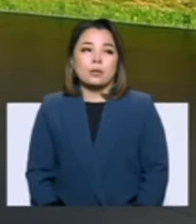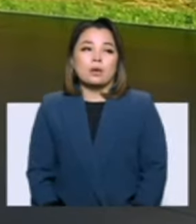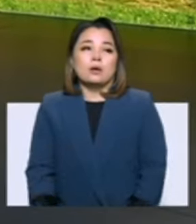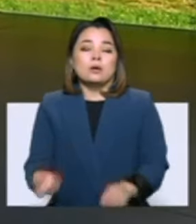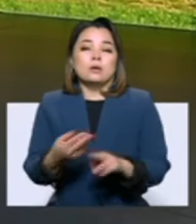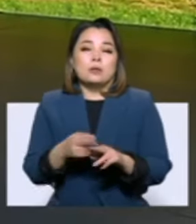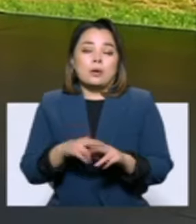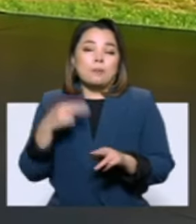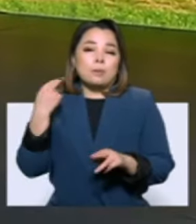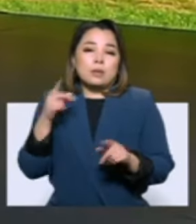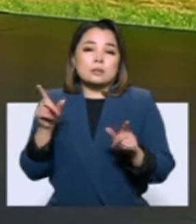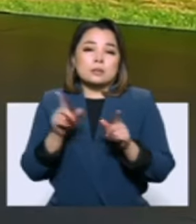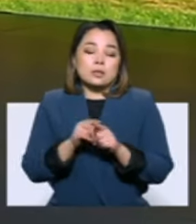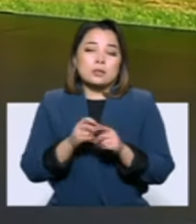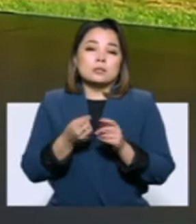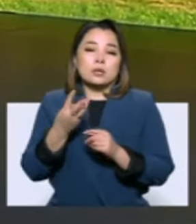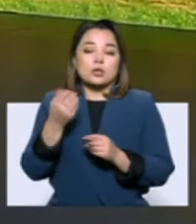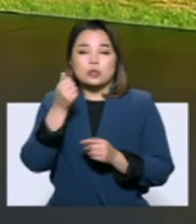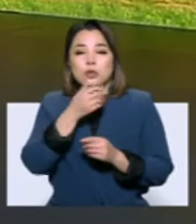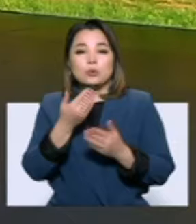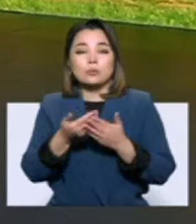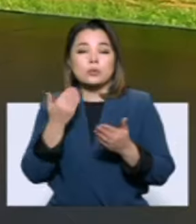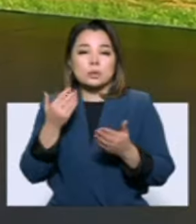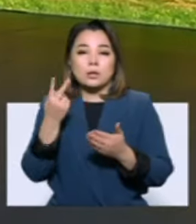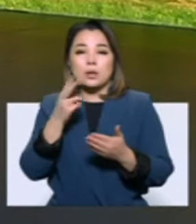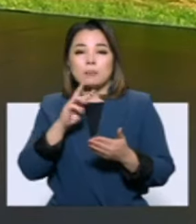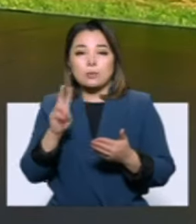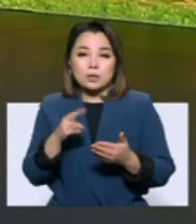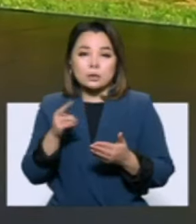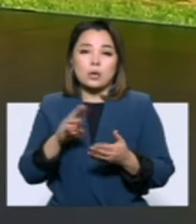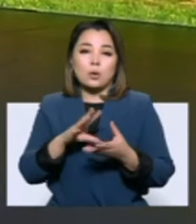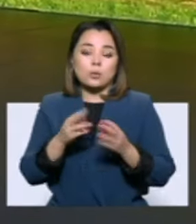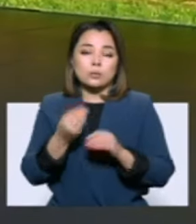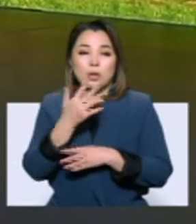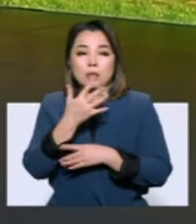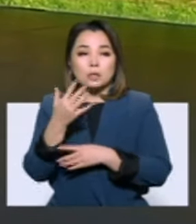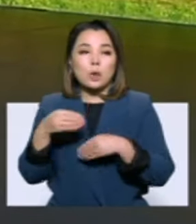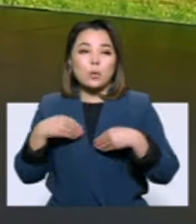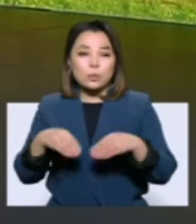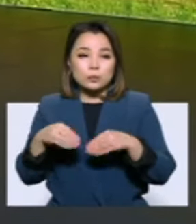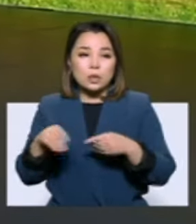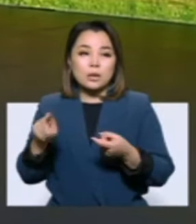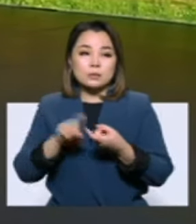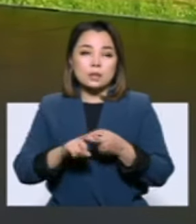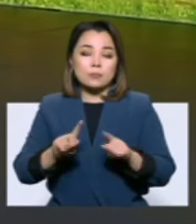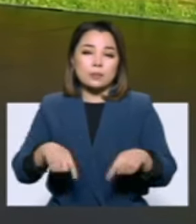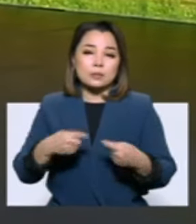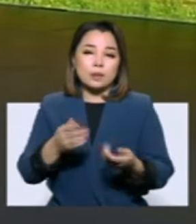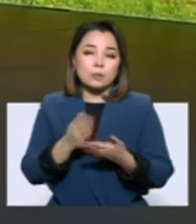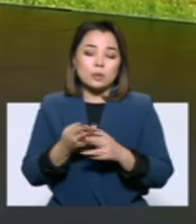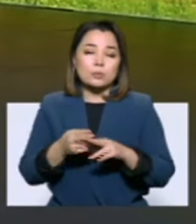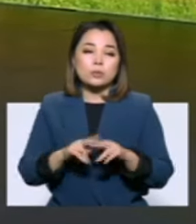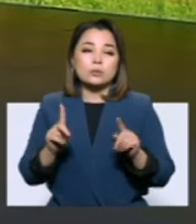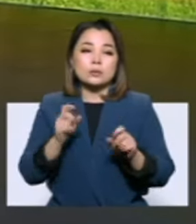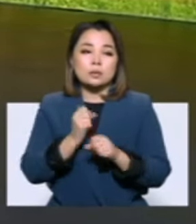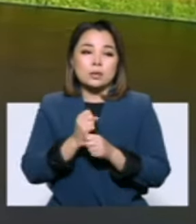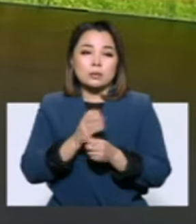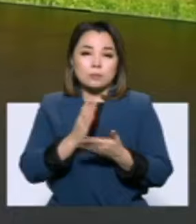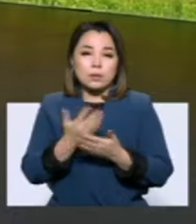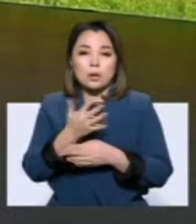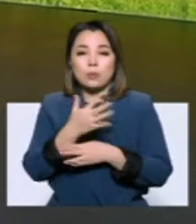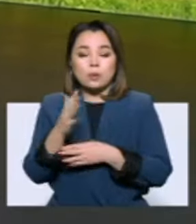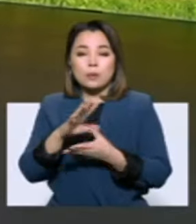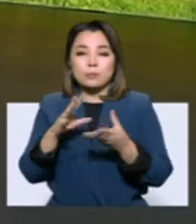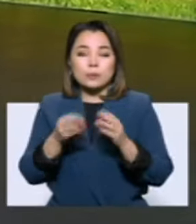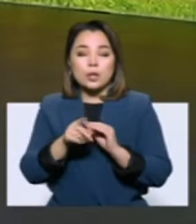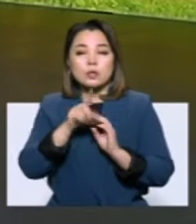Сонымен бірге президент осыдан бірнеше жыл бұрын 2 миллиард түп ағаш отырғызуға пәрмен берген еді. Сол не болып жатыр? Орман